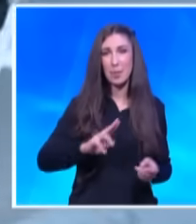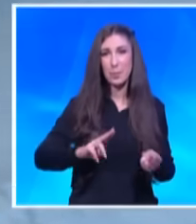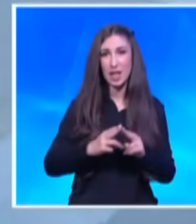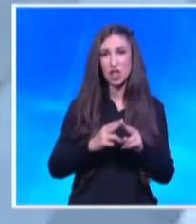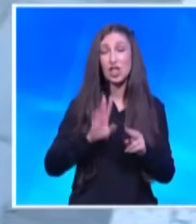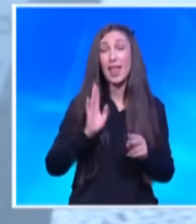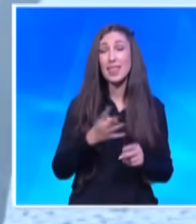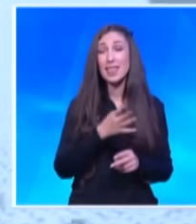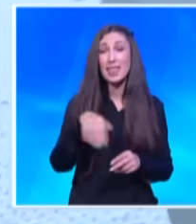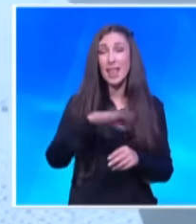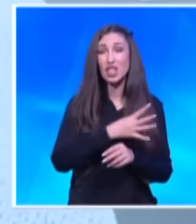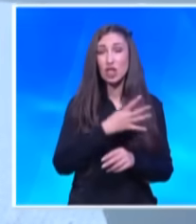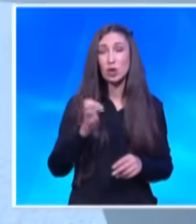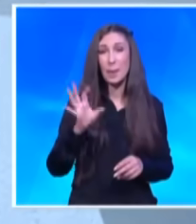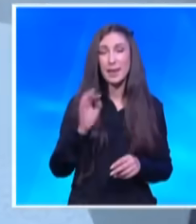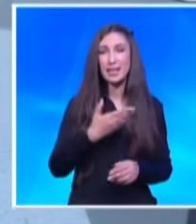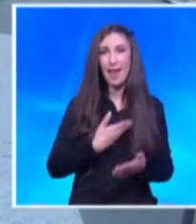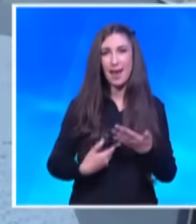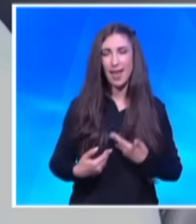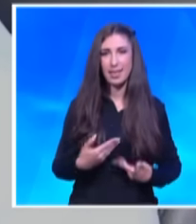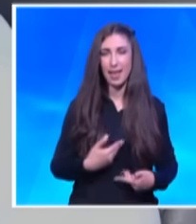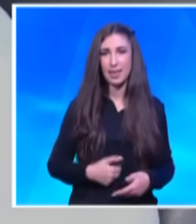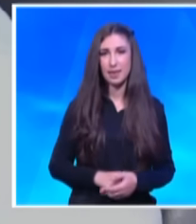над 450 бяха ранени.